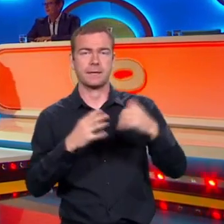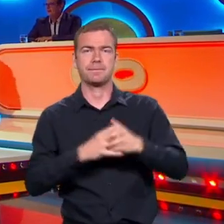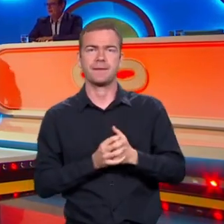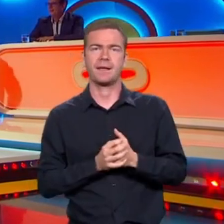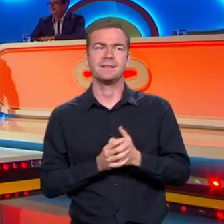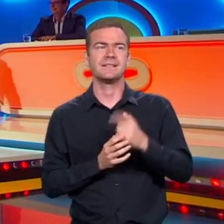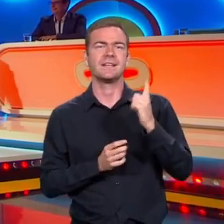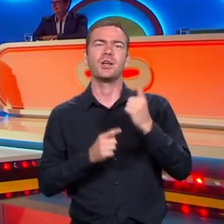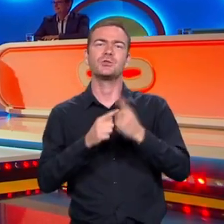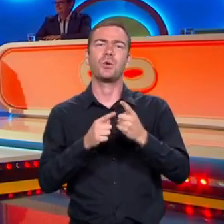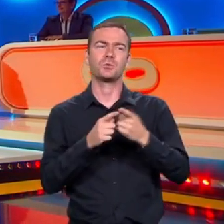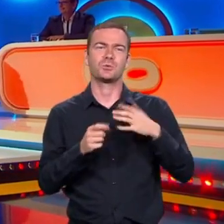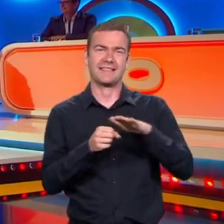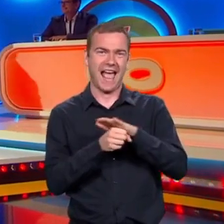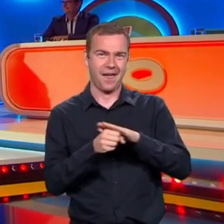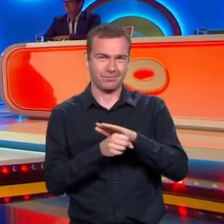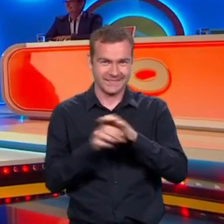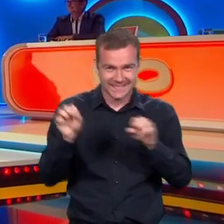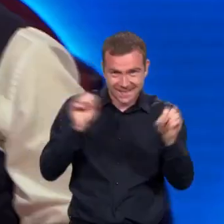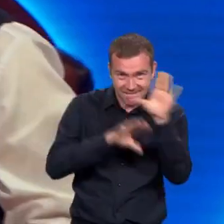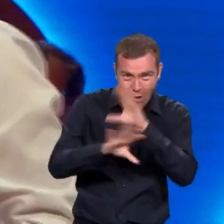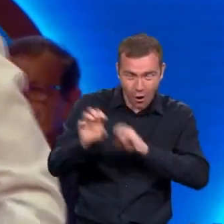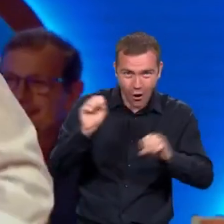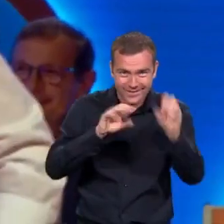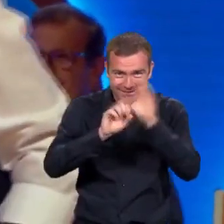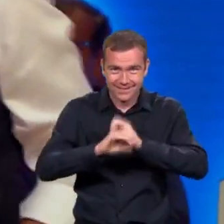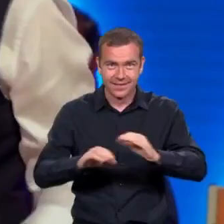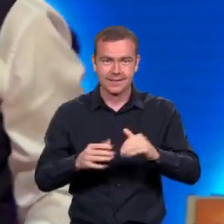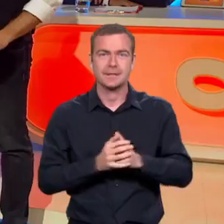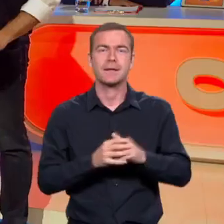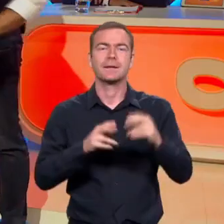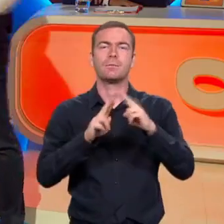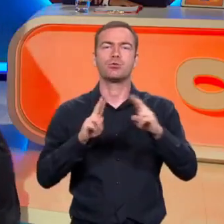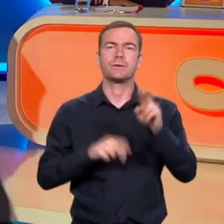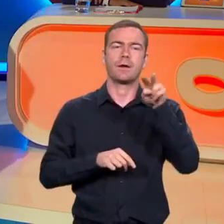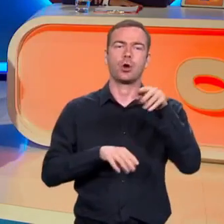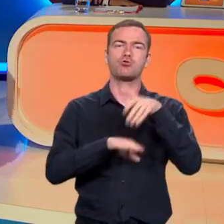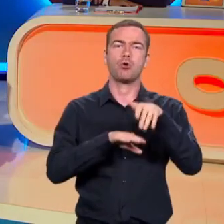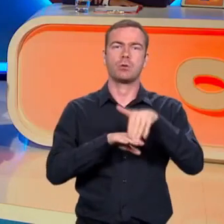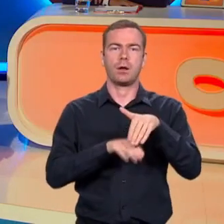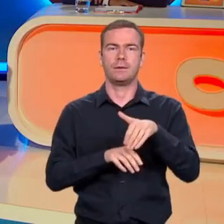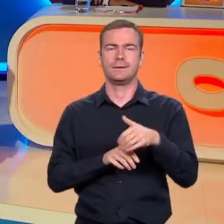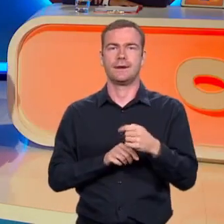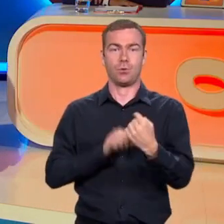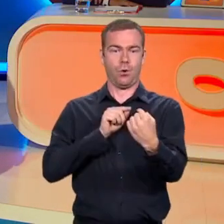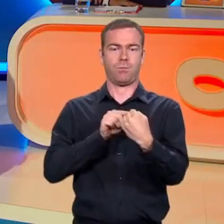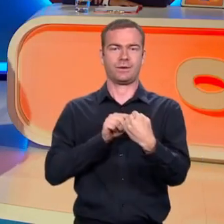bylo kouzlem, musí být trošku zahaleno tajemstvím, takže vy to budete kontrolovat zevnitř. Stopněte si přes Renátku. Tak to pred dňu. O, no,